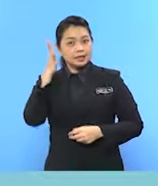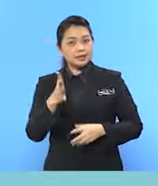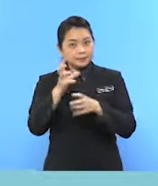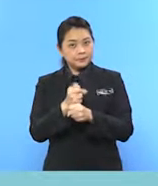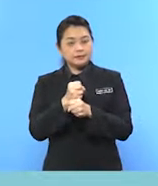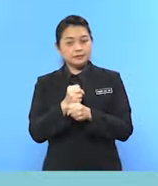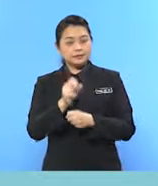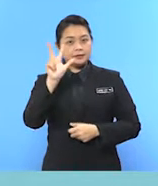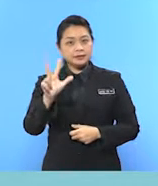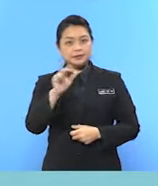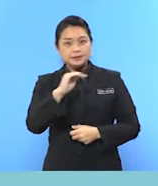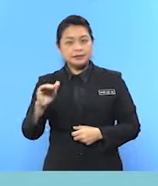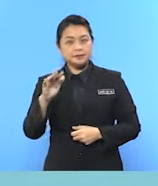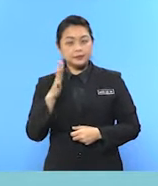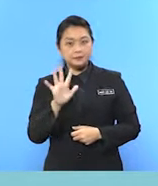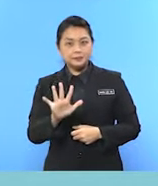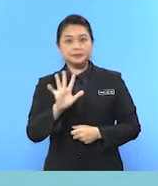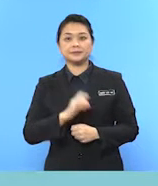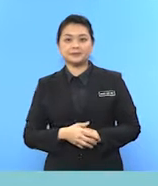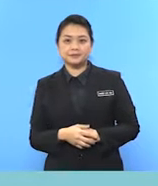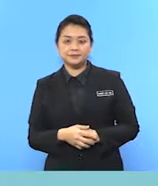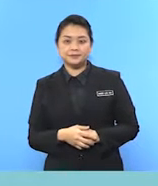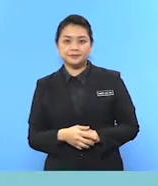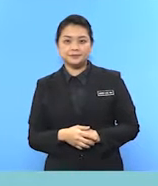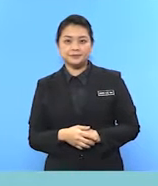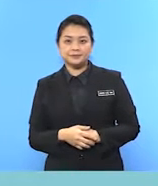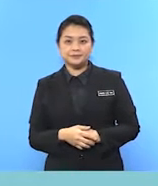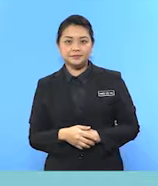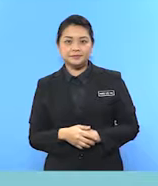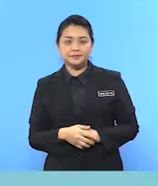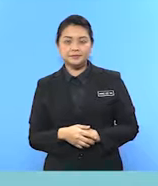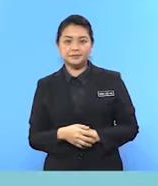kita akan mendapat 3/5.